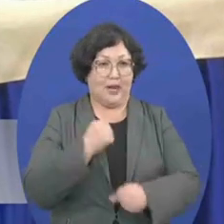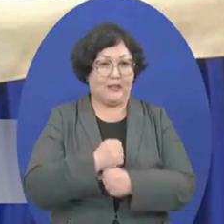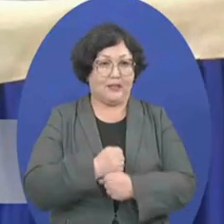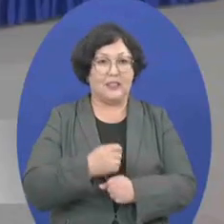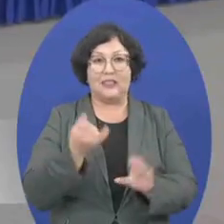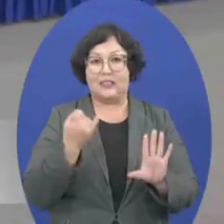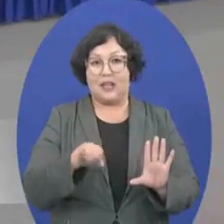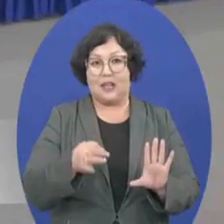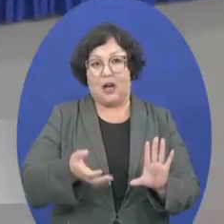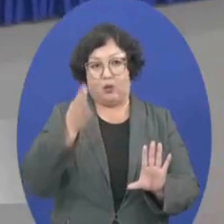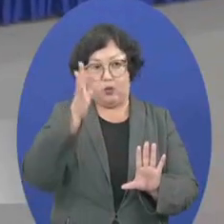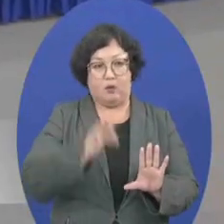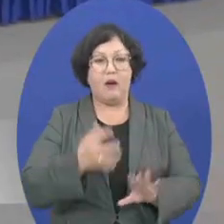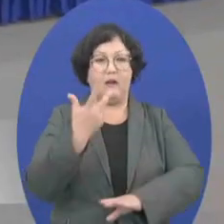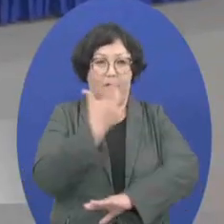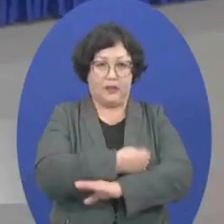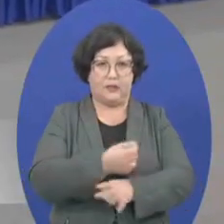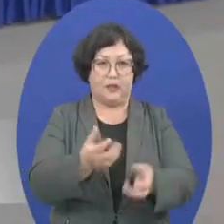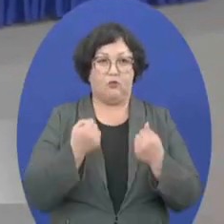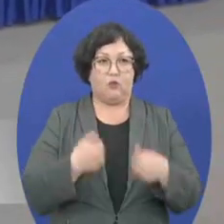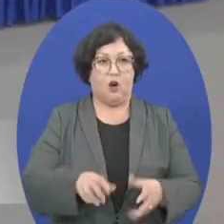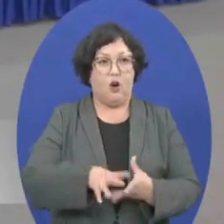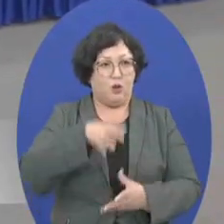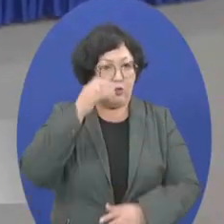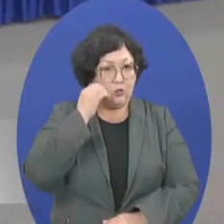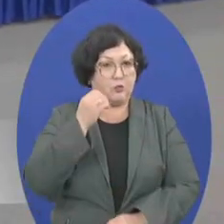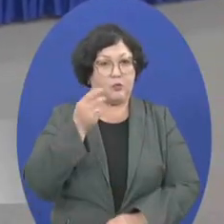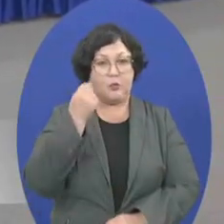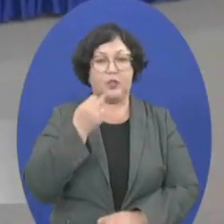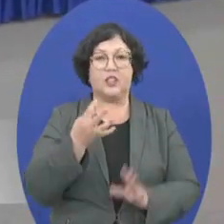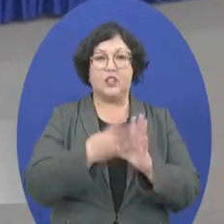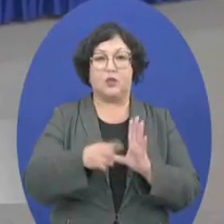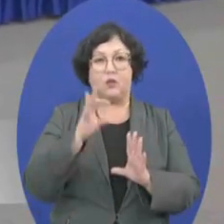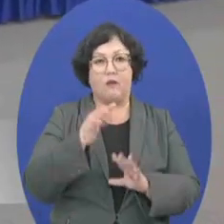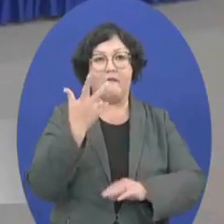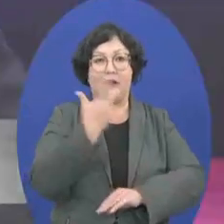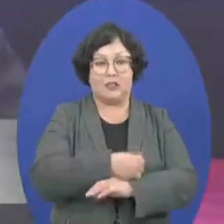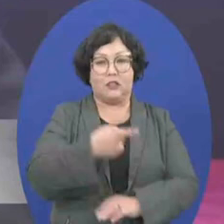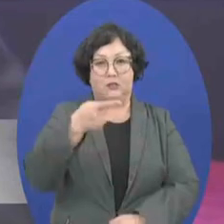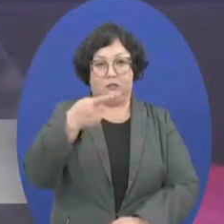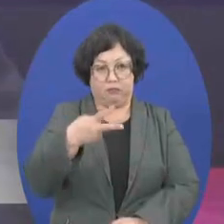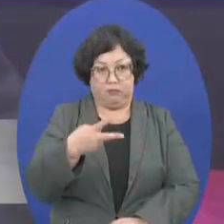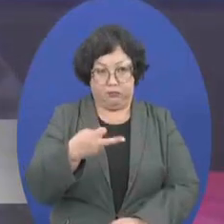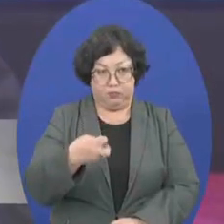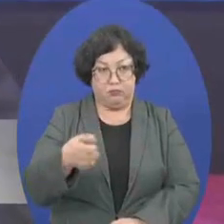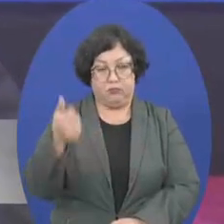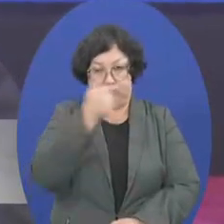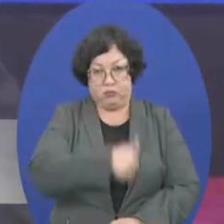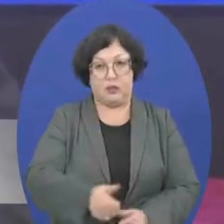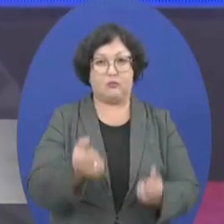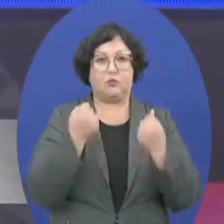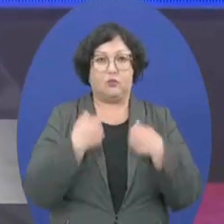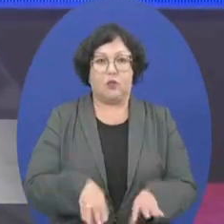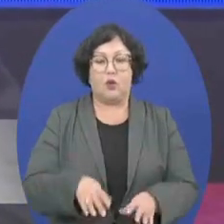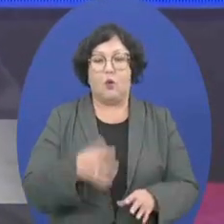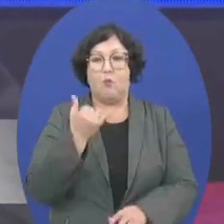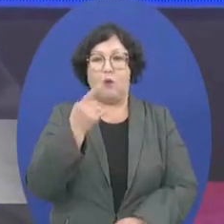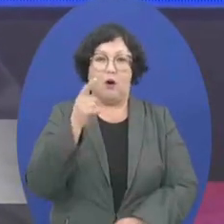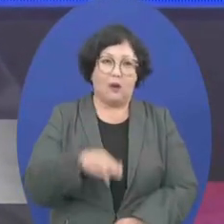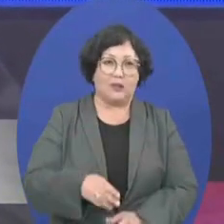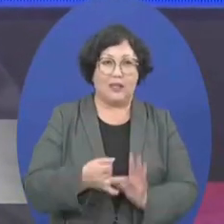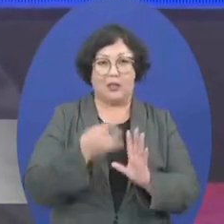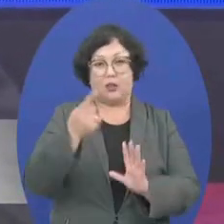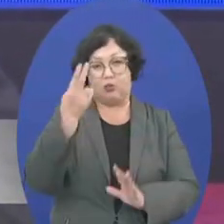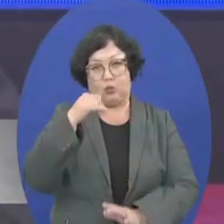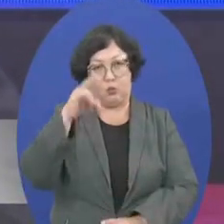ажилтны 60% нь вакцинд бүрэн хамрагдсан. Оюутан суралцагчийн 90 орчим хувь нь вакцины хоёр дахь тунгаа бүрэн хийлгэсэн байна. Нийтлэл